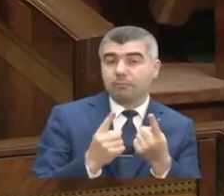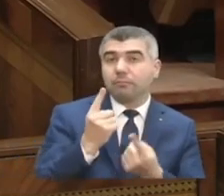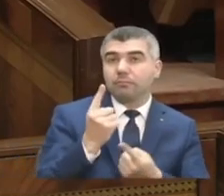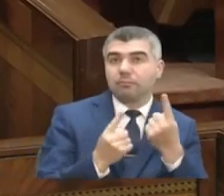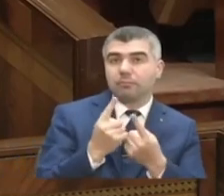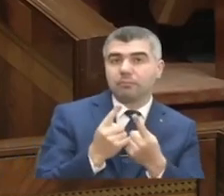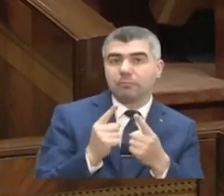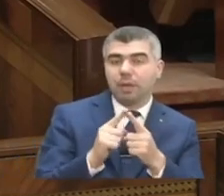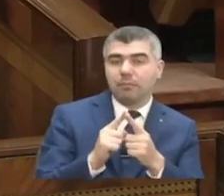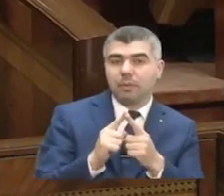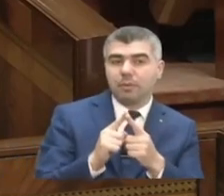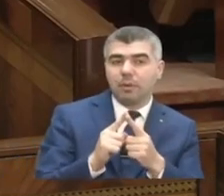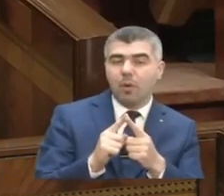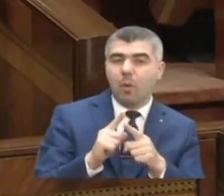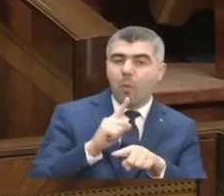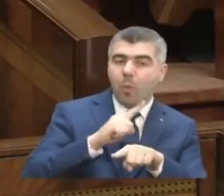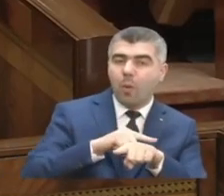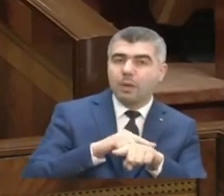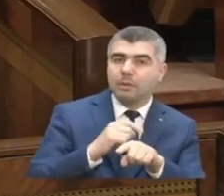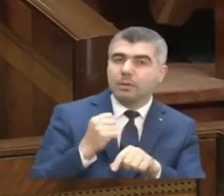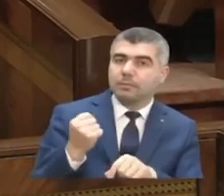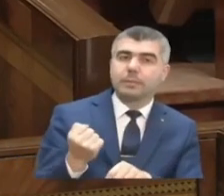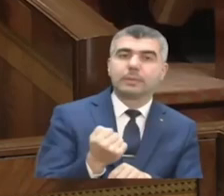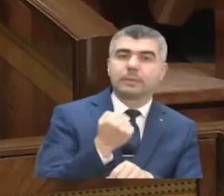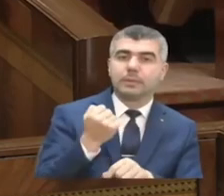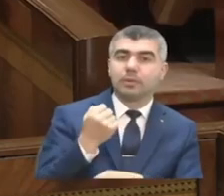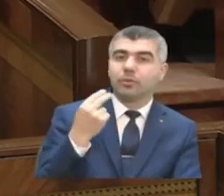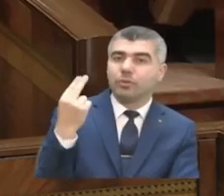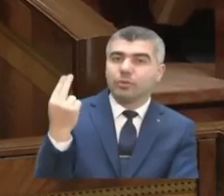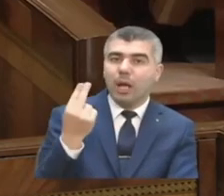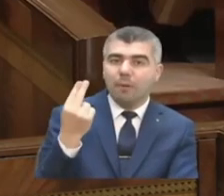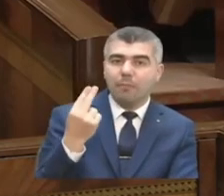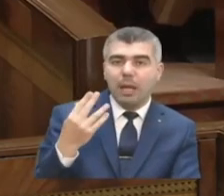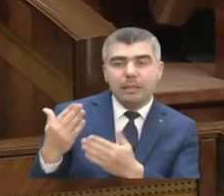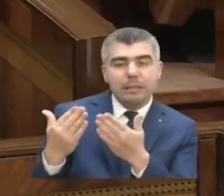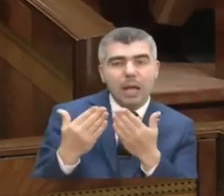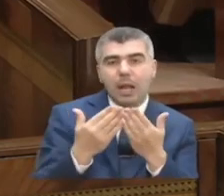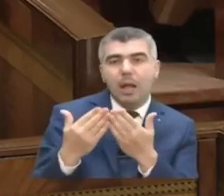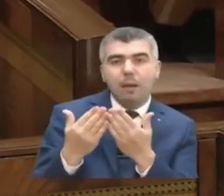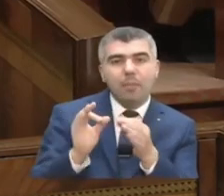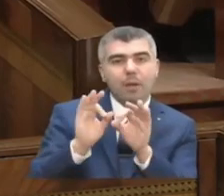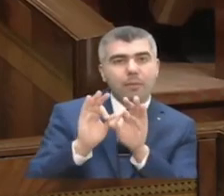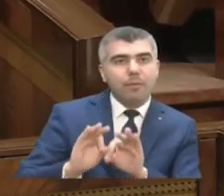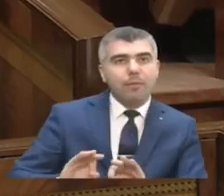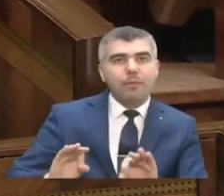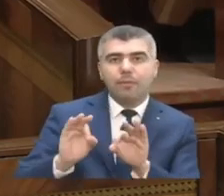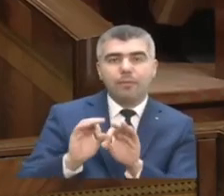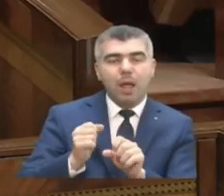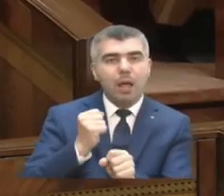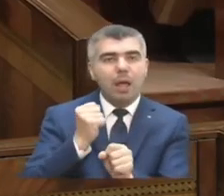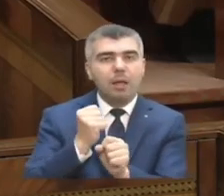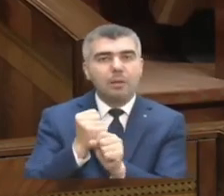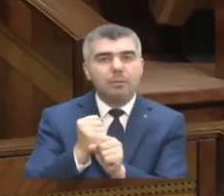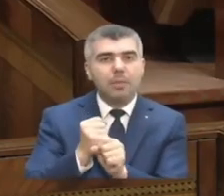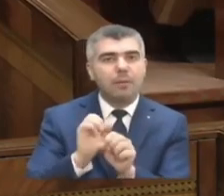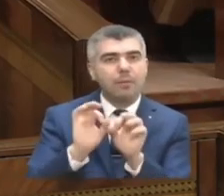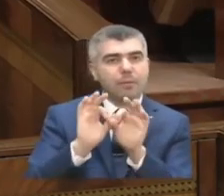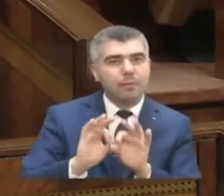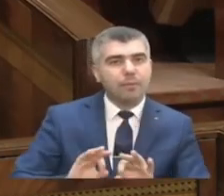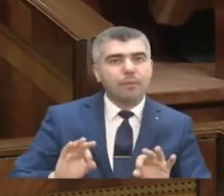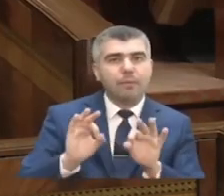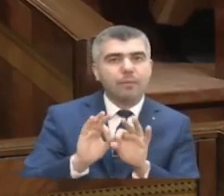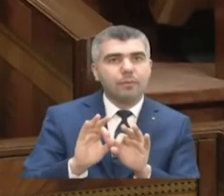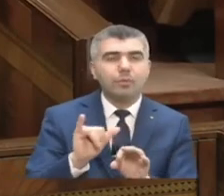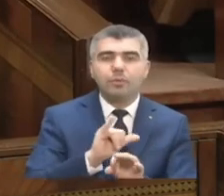كيسبب الهدر الجامعي، خاصه الطالبات ما كيقراوش ما كيخدموش ما كي فين اش